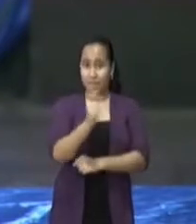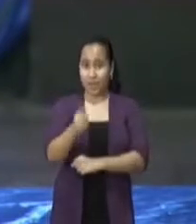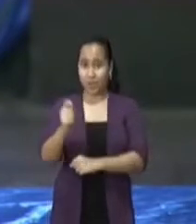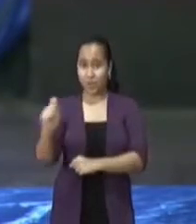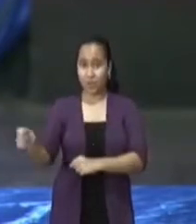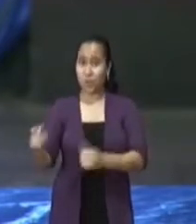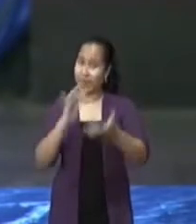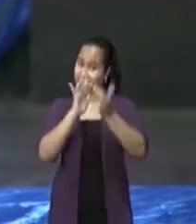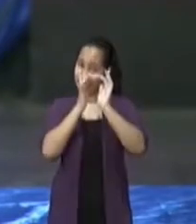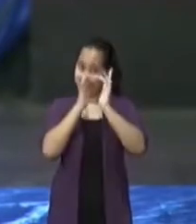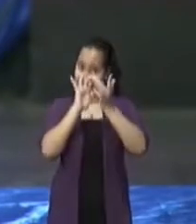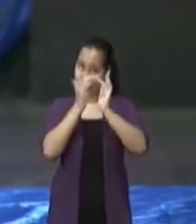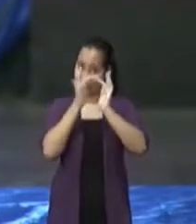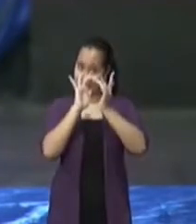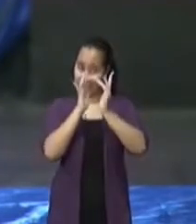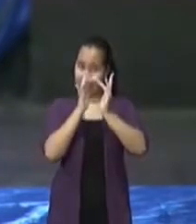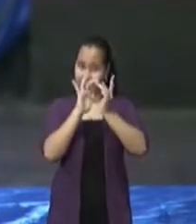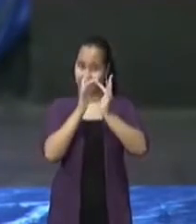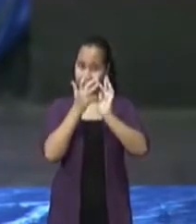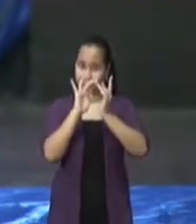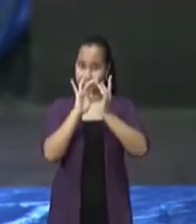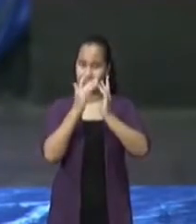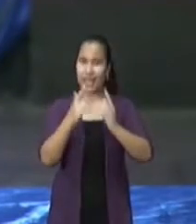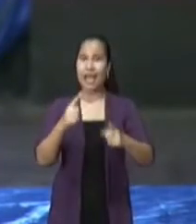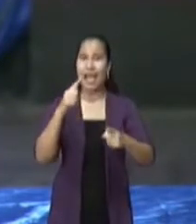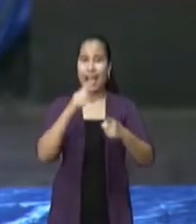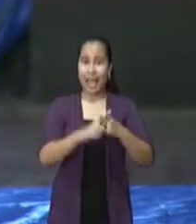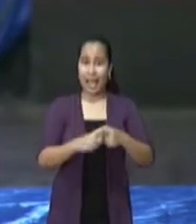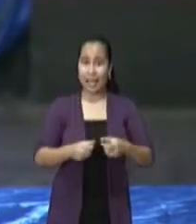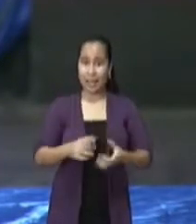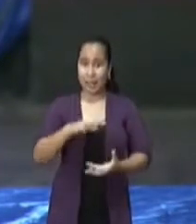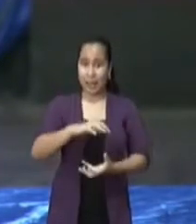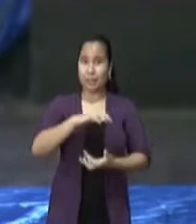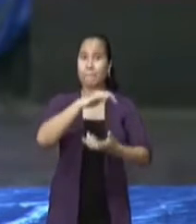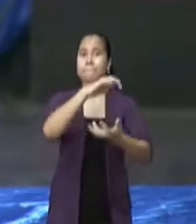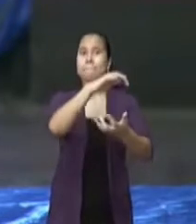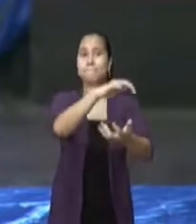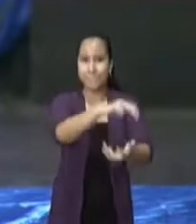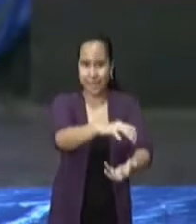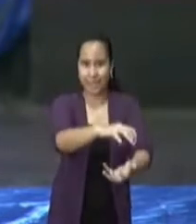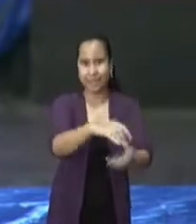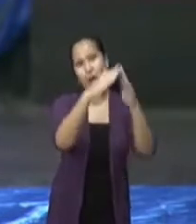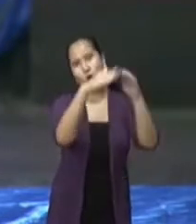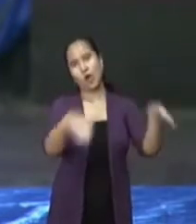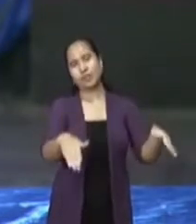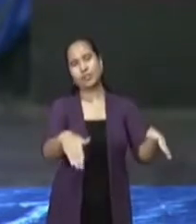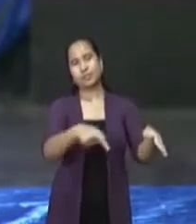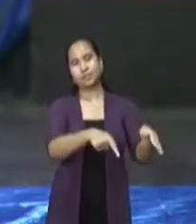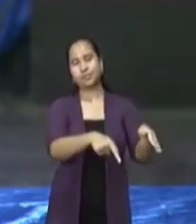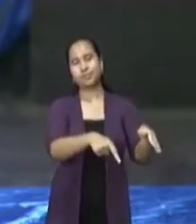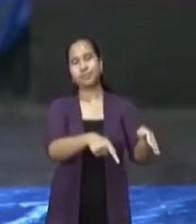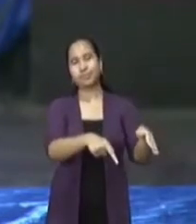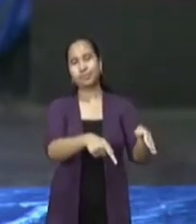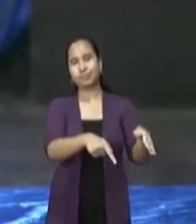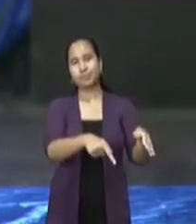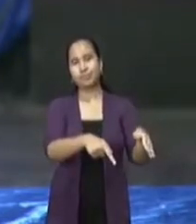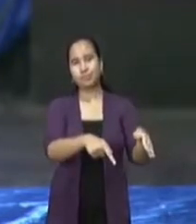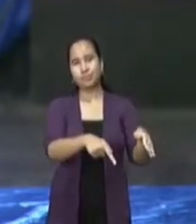online opties. En dat er levering plaatsvindt, dus delivery at home, vanuit